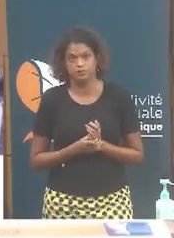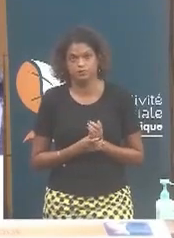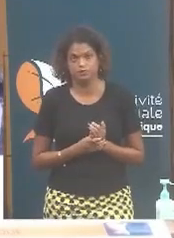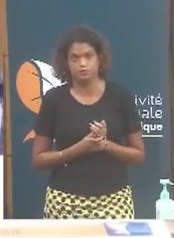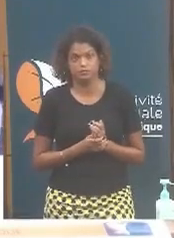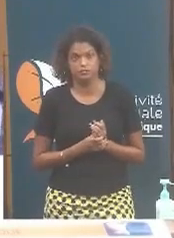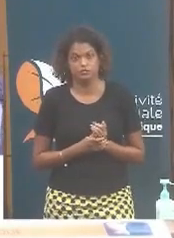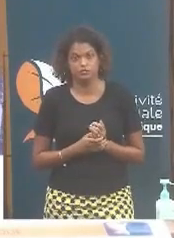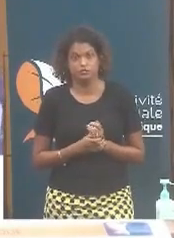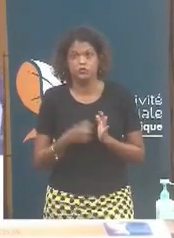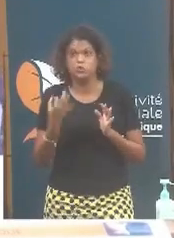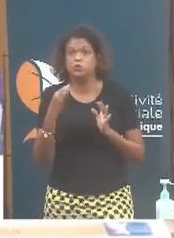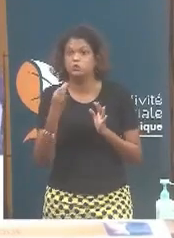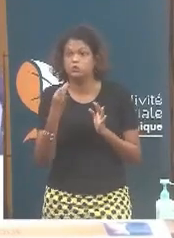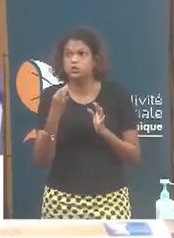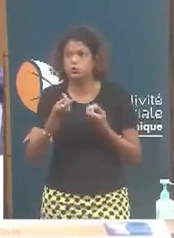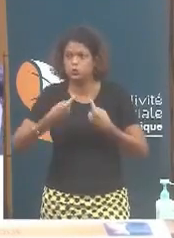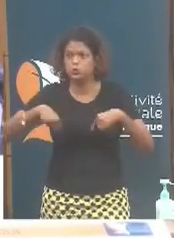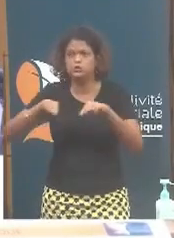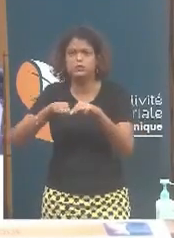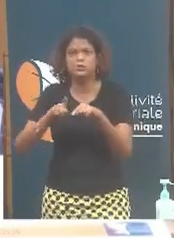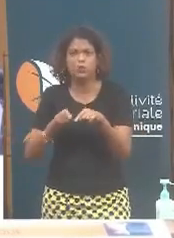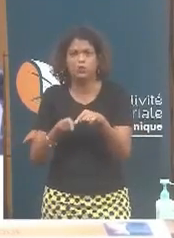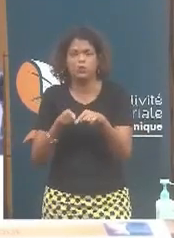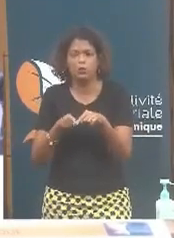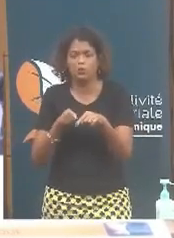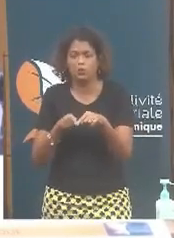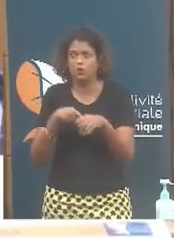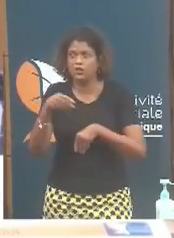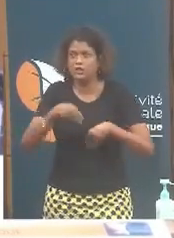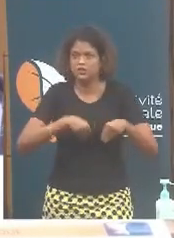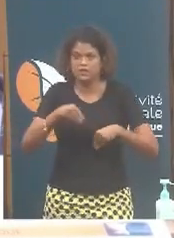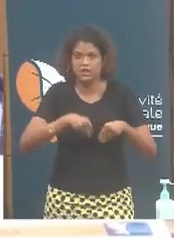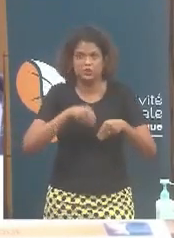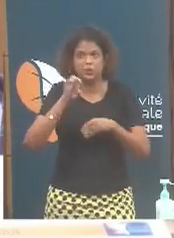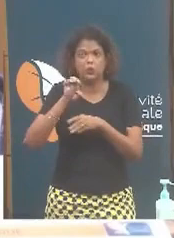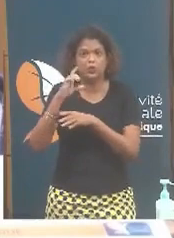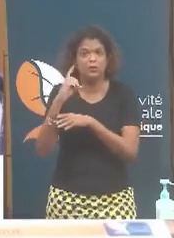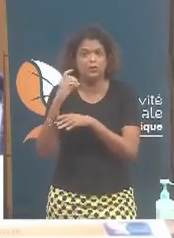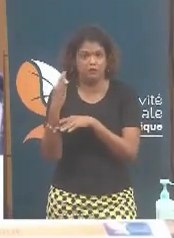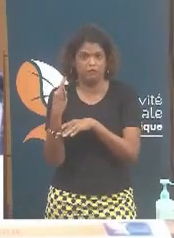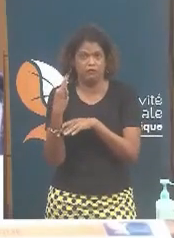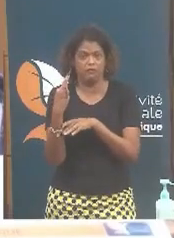Effectivement, nous avons reçu en audition le directeur de EDF,